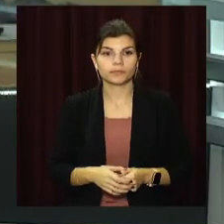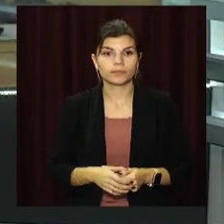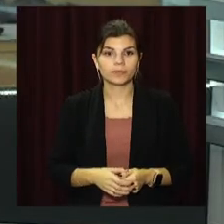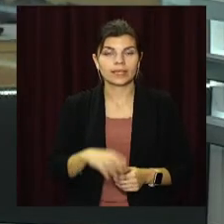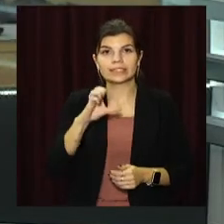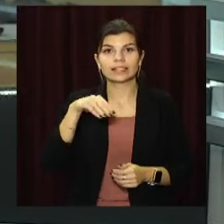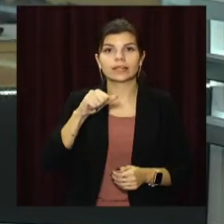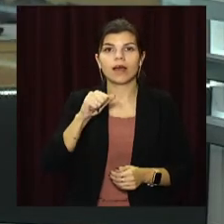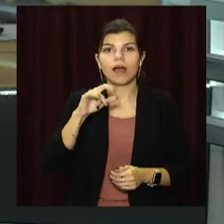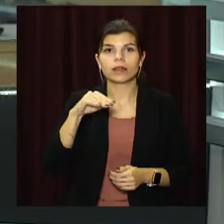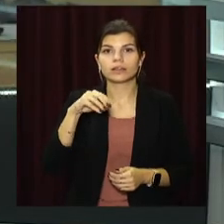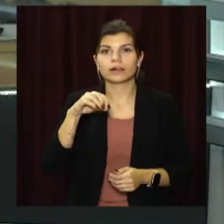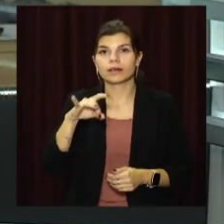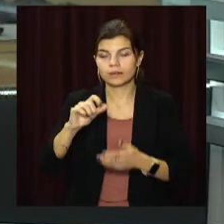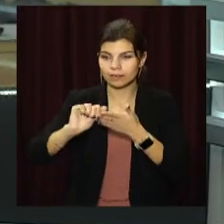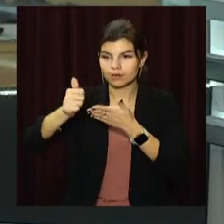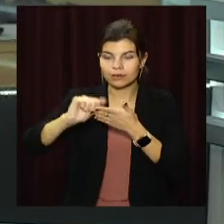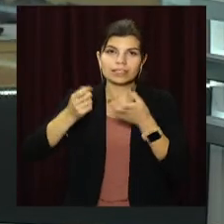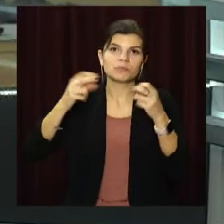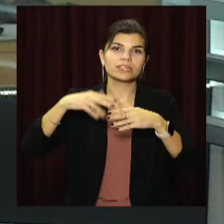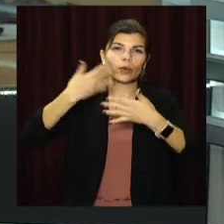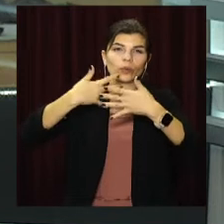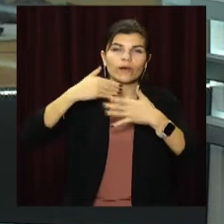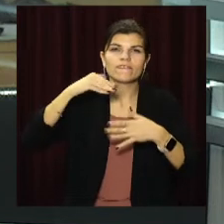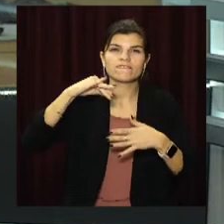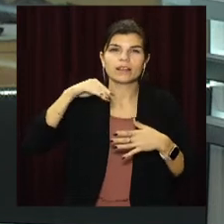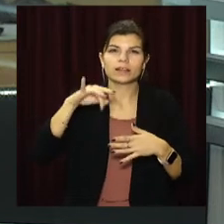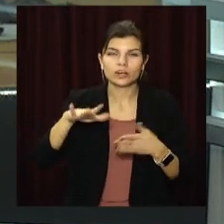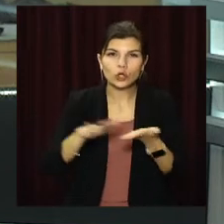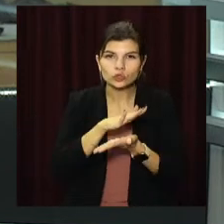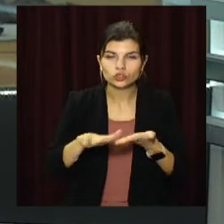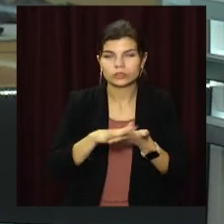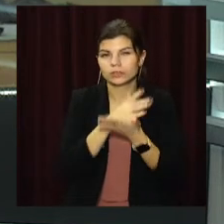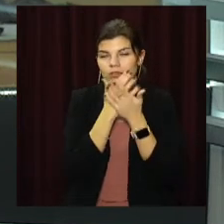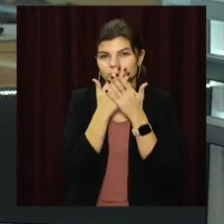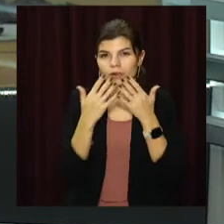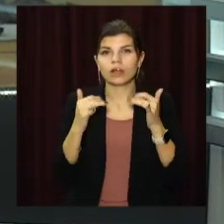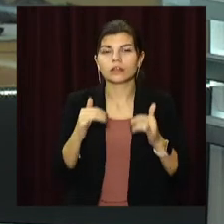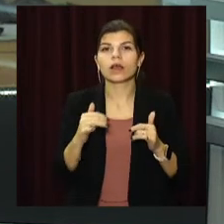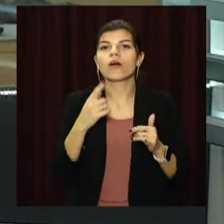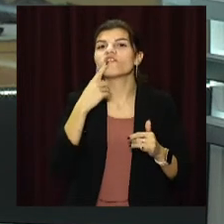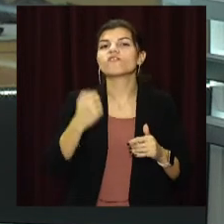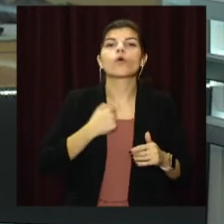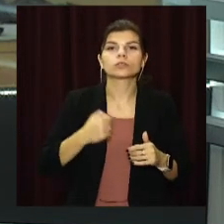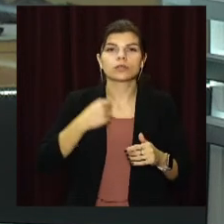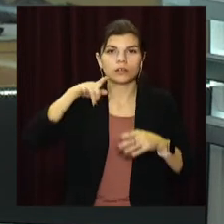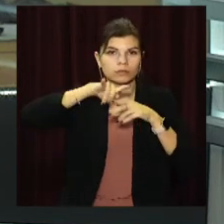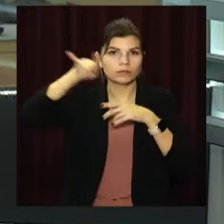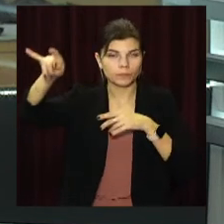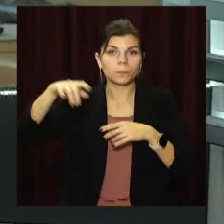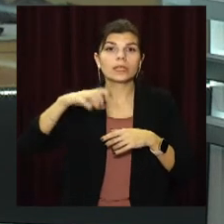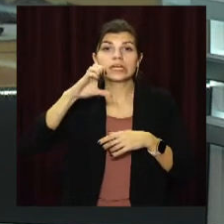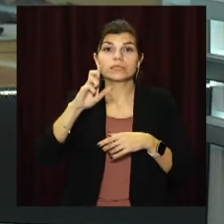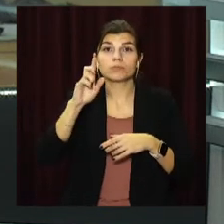Стартер, генератори, клапани, спеціальні фільтри та інше пілотажно-навігаційне обладнання для військових літаків. Контррозвідка